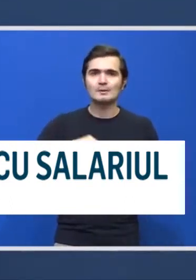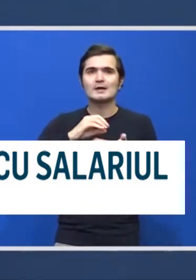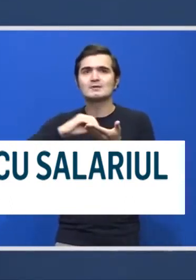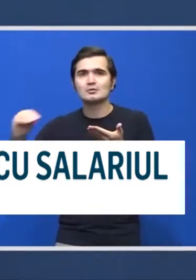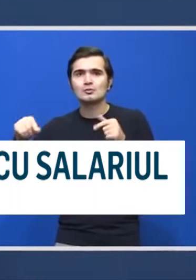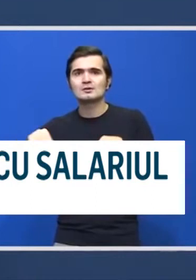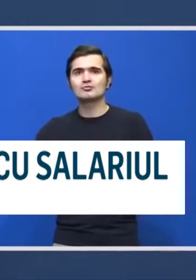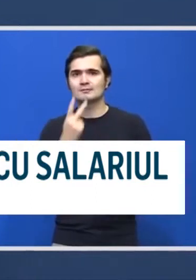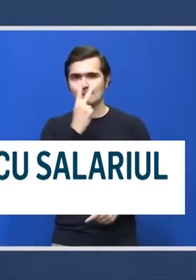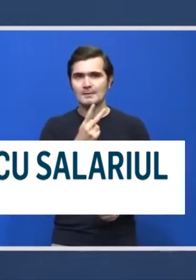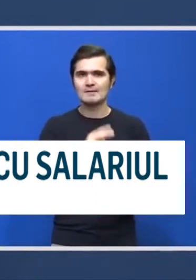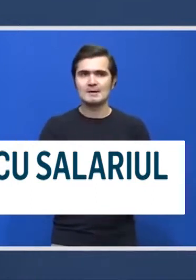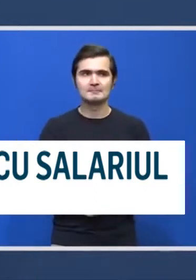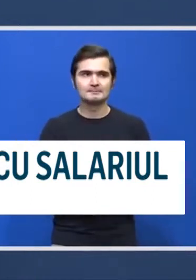prevedere.